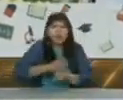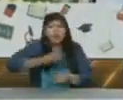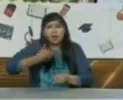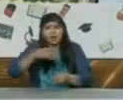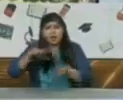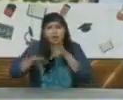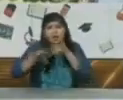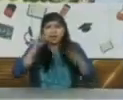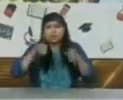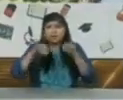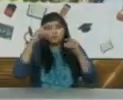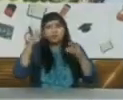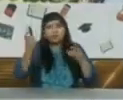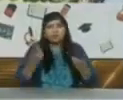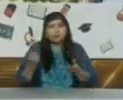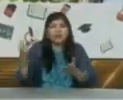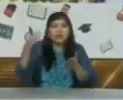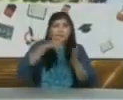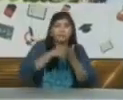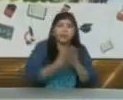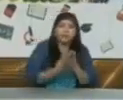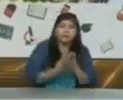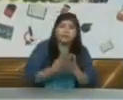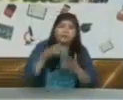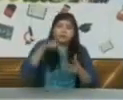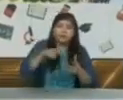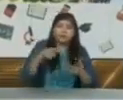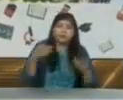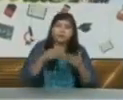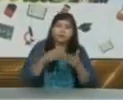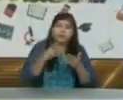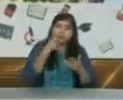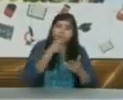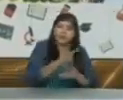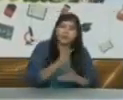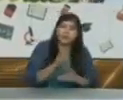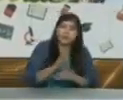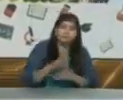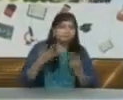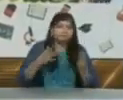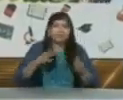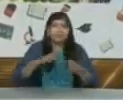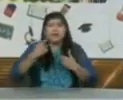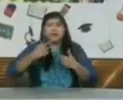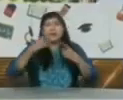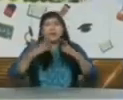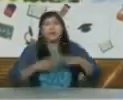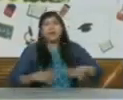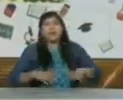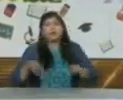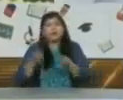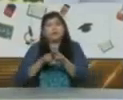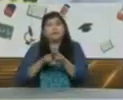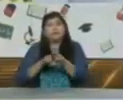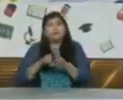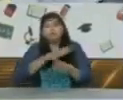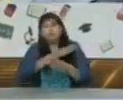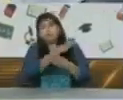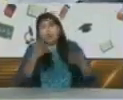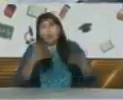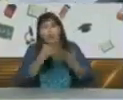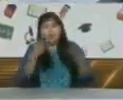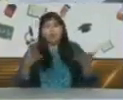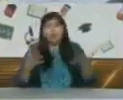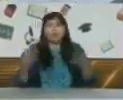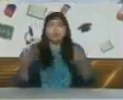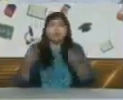का, इसका इम्पैक्ट सीधा सीधा दिखाई नहीं देता है, पर जीवन में इसका बहुत बड़ा गहरा